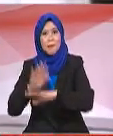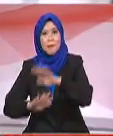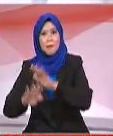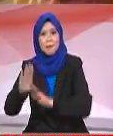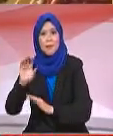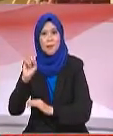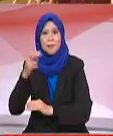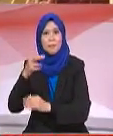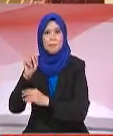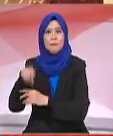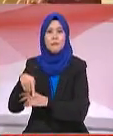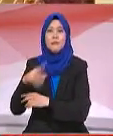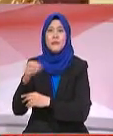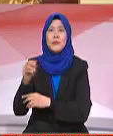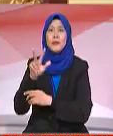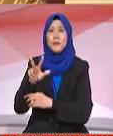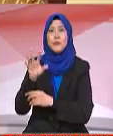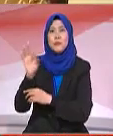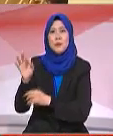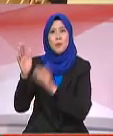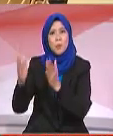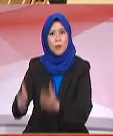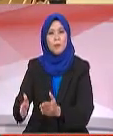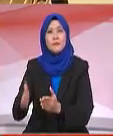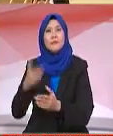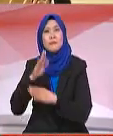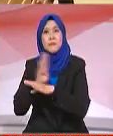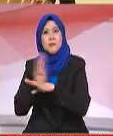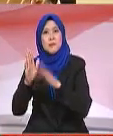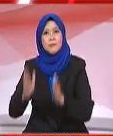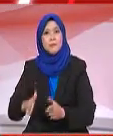melibatkan 39 usahawan craft wanita.